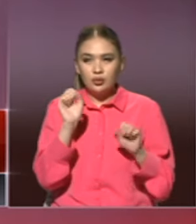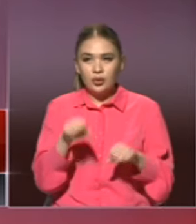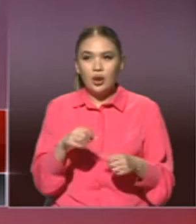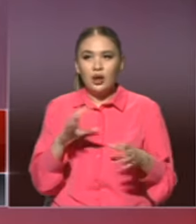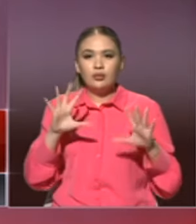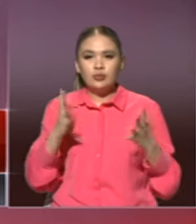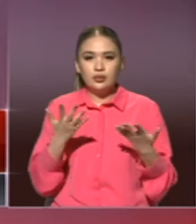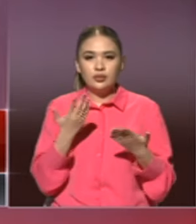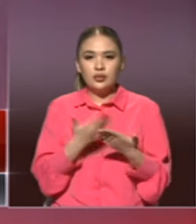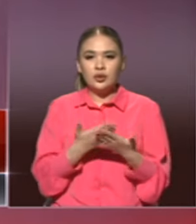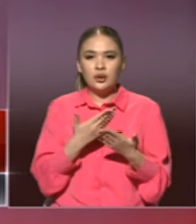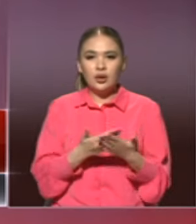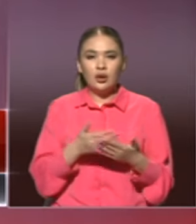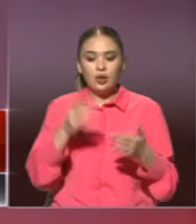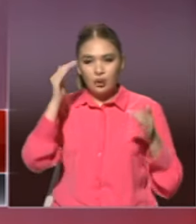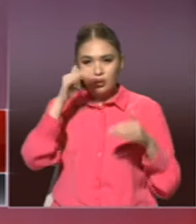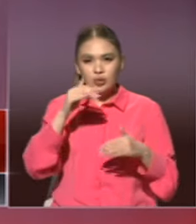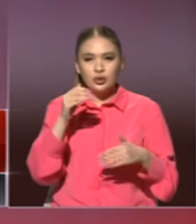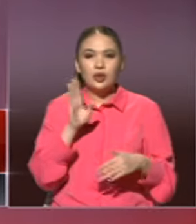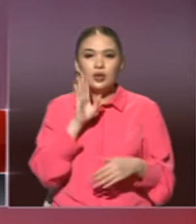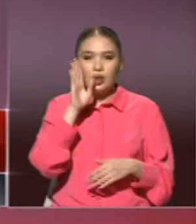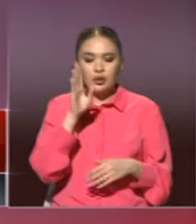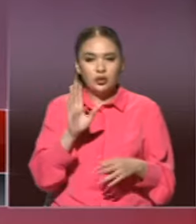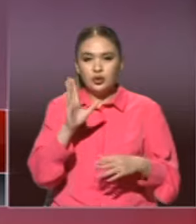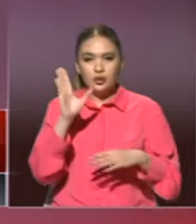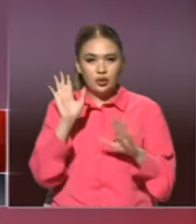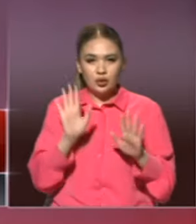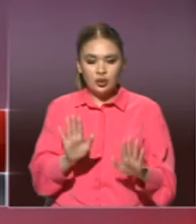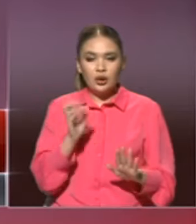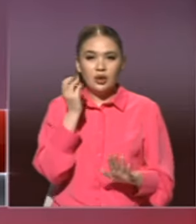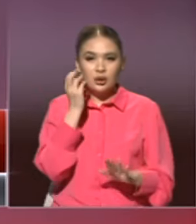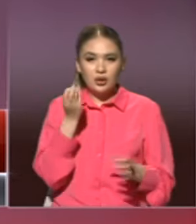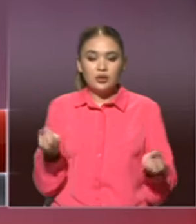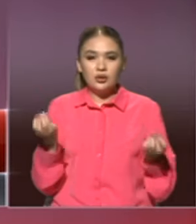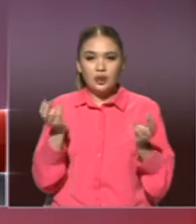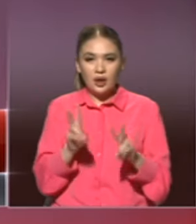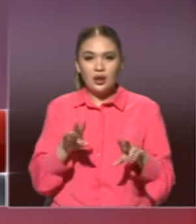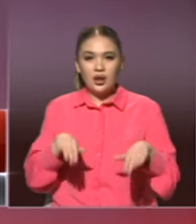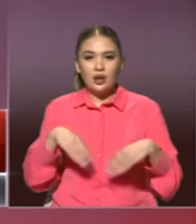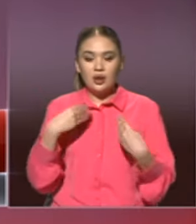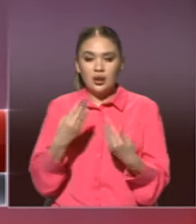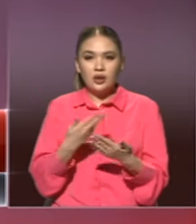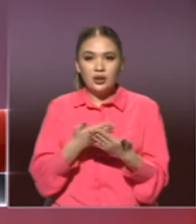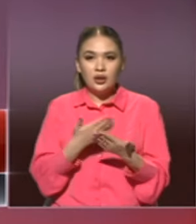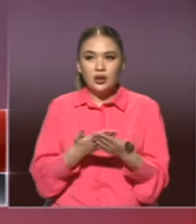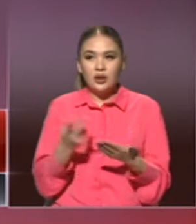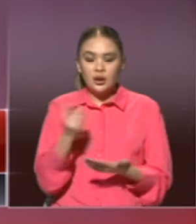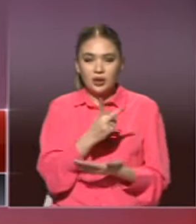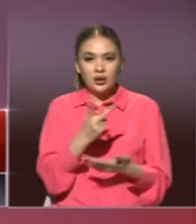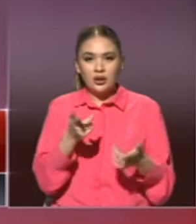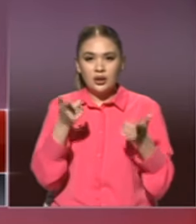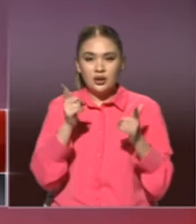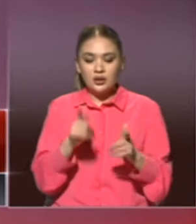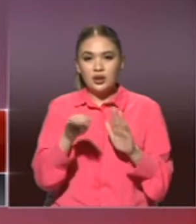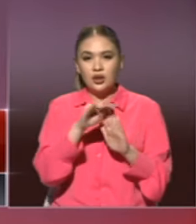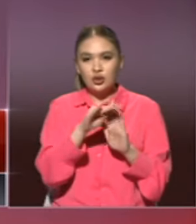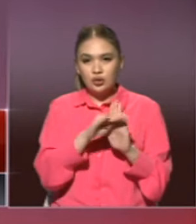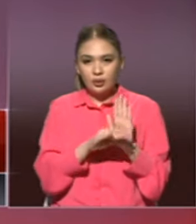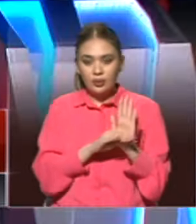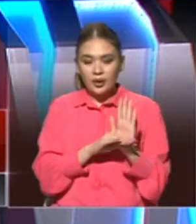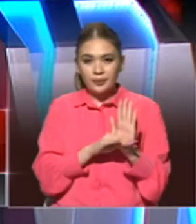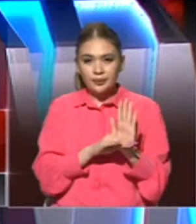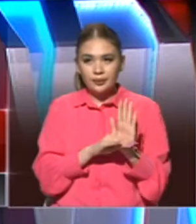Жоқ, таңертең емес, солай ойластырылған. Кәдімгідей мектеп оқушыларына енді арналған бұл жаңағы екі тарапты келісілген жоба ғой. Сондықтан қазір мысалы Астана